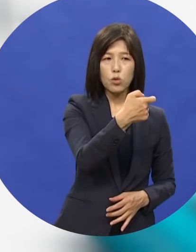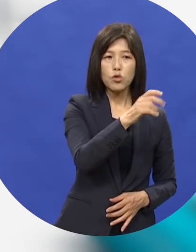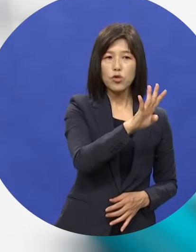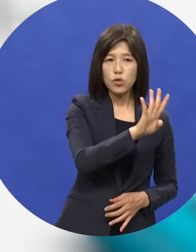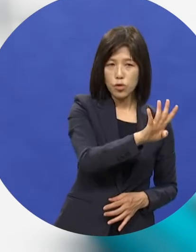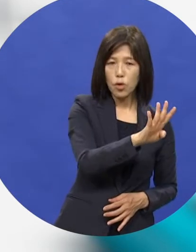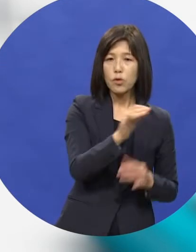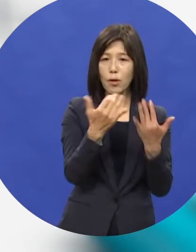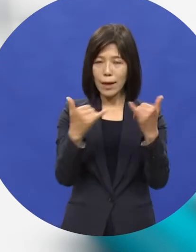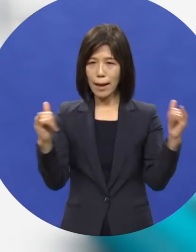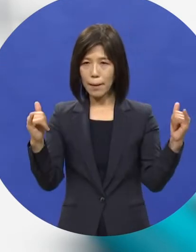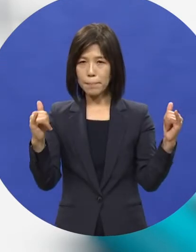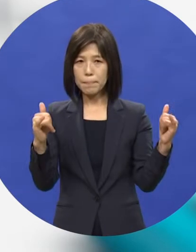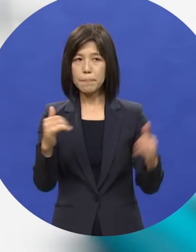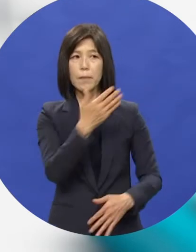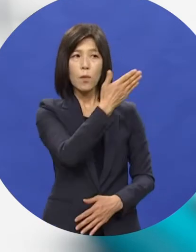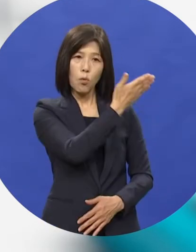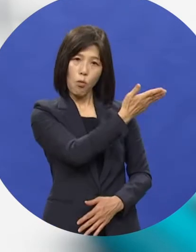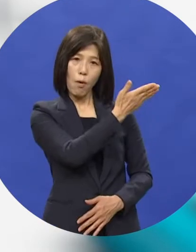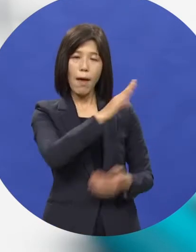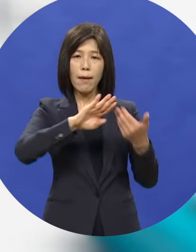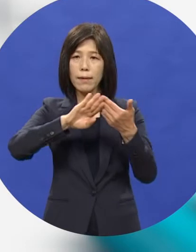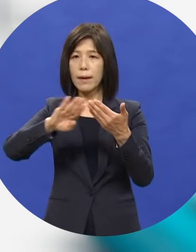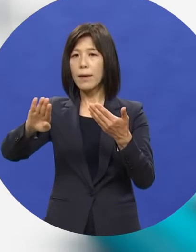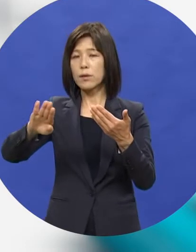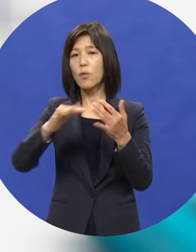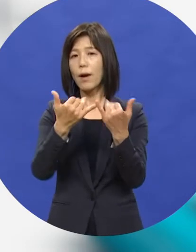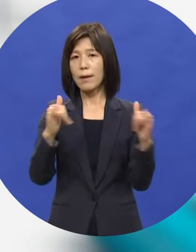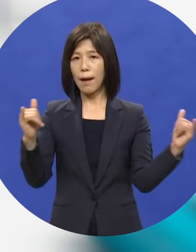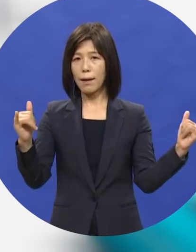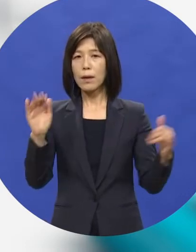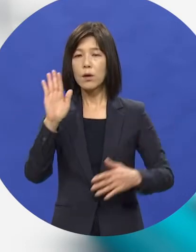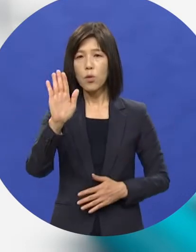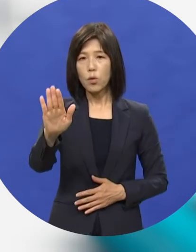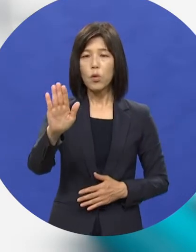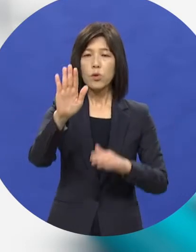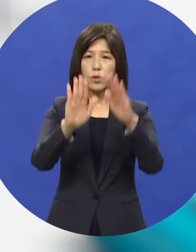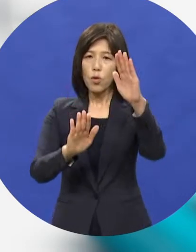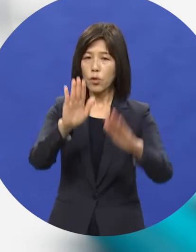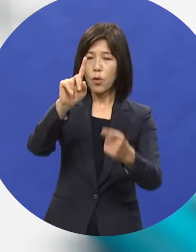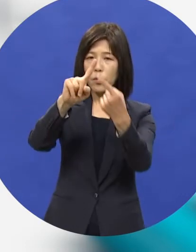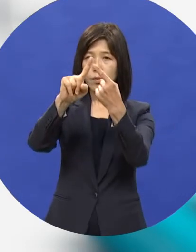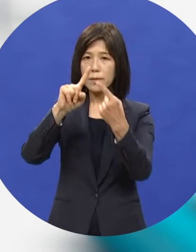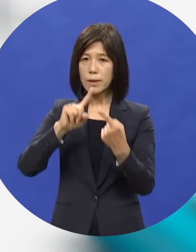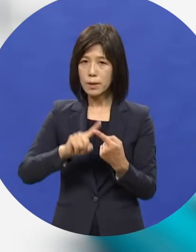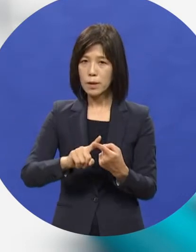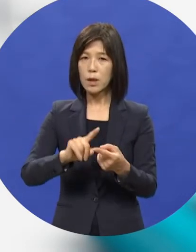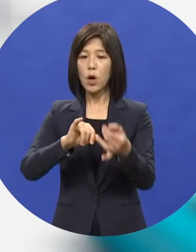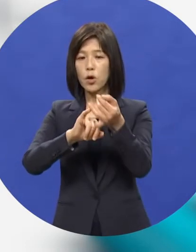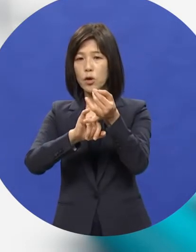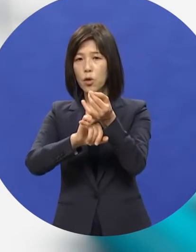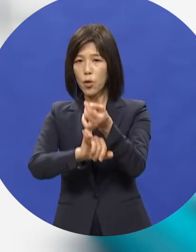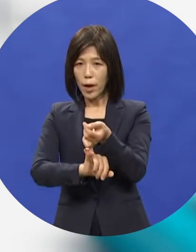それ以外の方は今後の状況を踏まえて予約開始日を決定します。